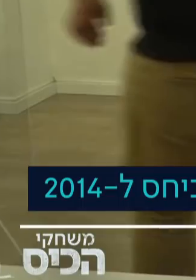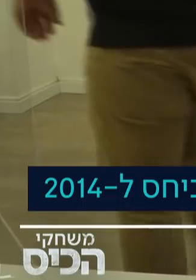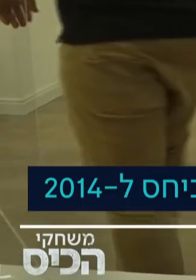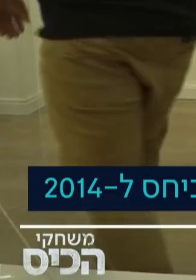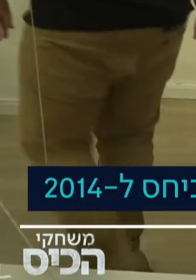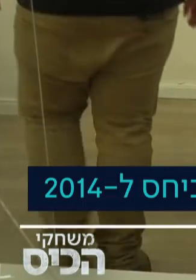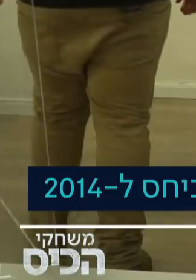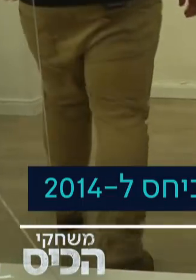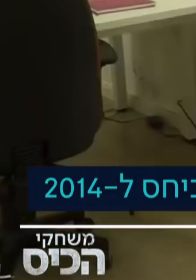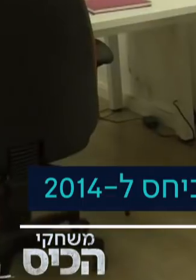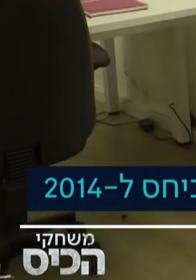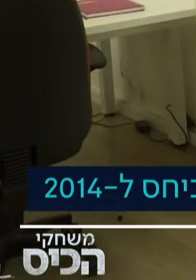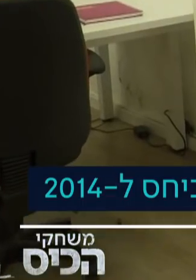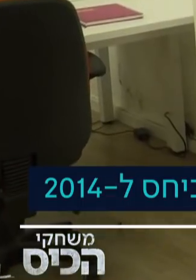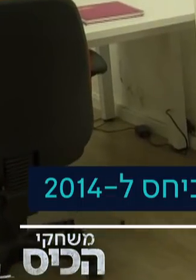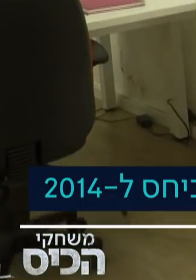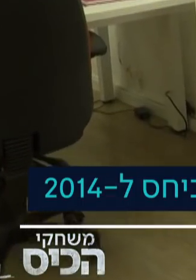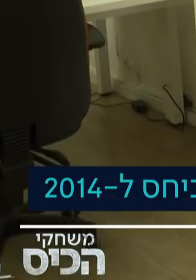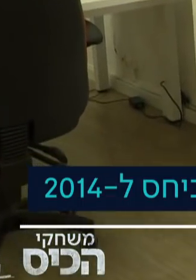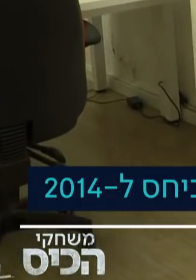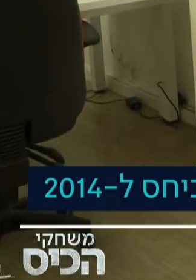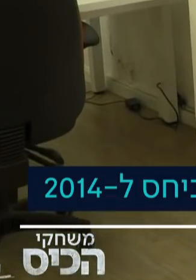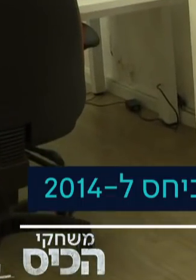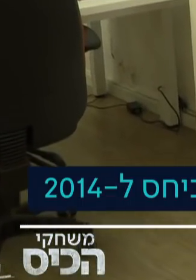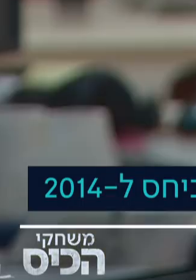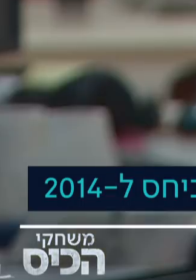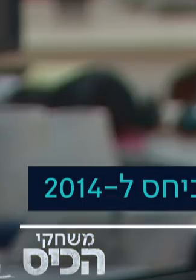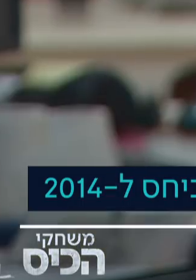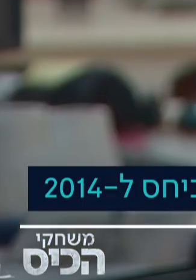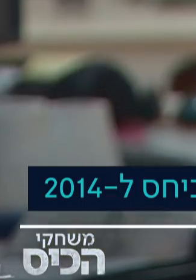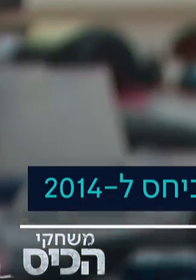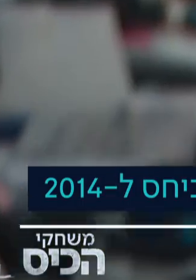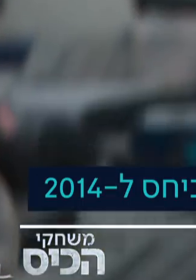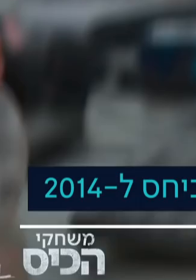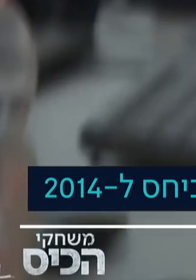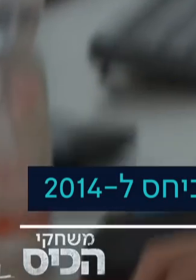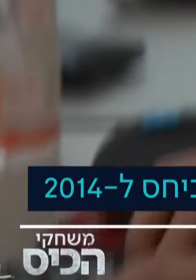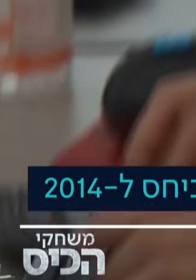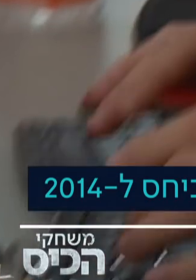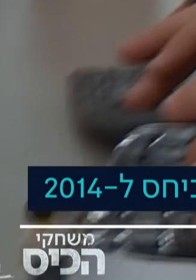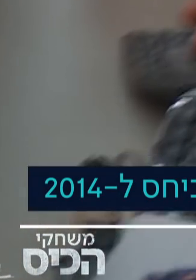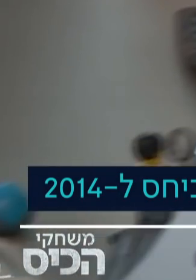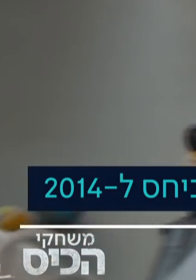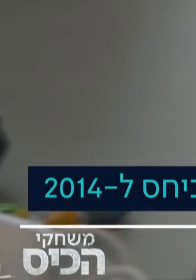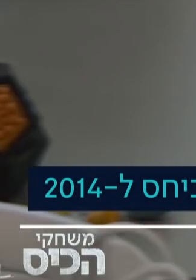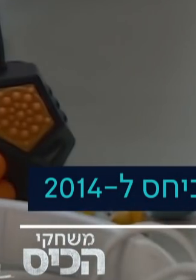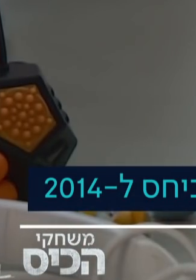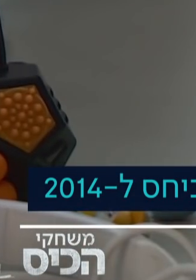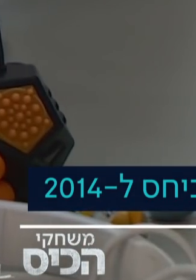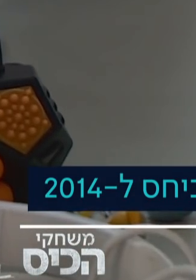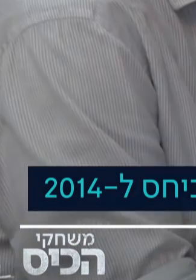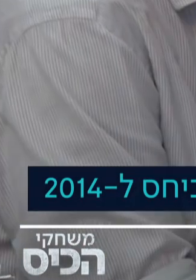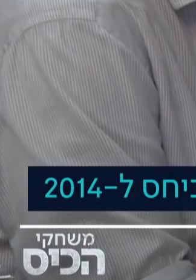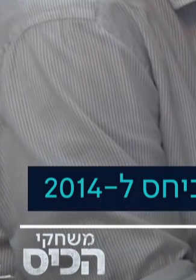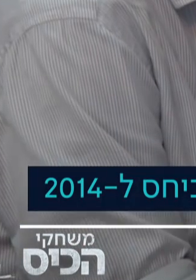שנפתחו ב-2014. גם אם נרצה לעשות הנחת קורונה, מגמת הירידה הייתה גם ב-2019 לפני